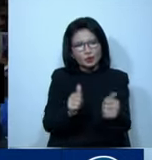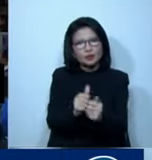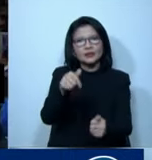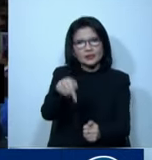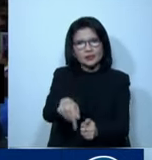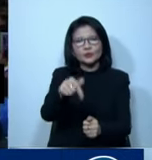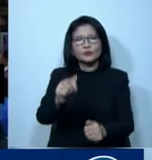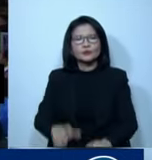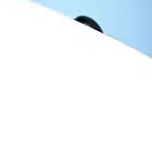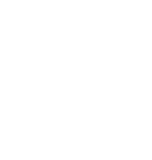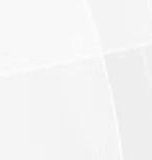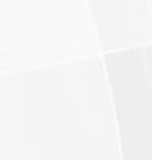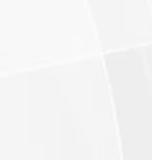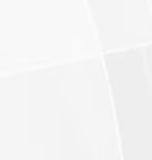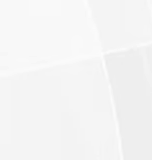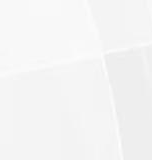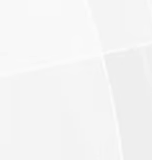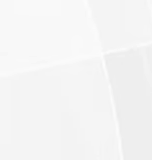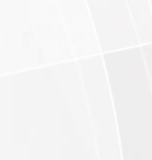dalamnya